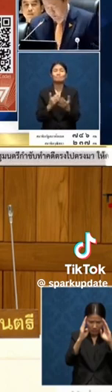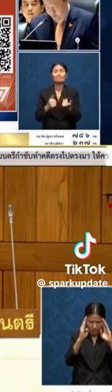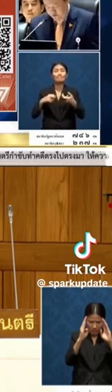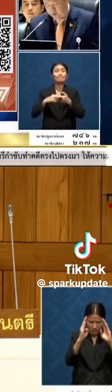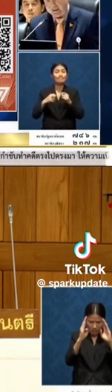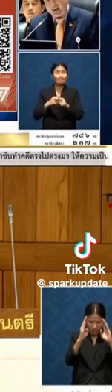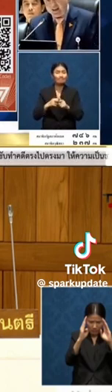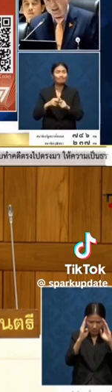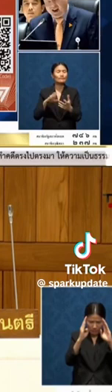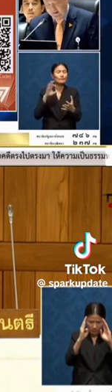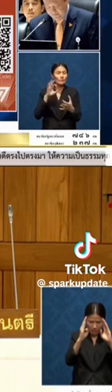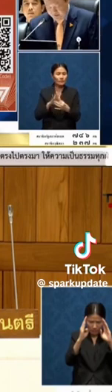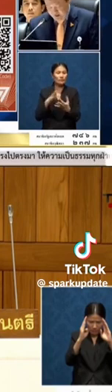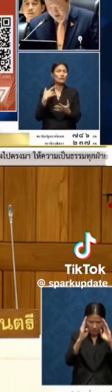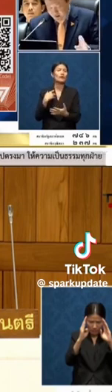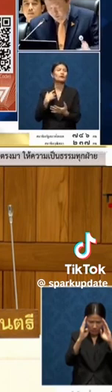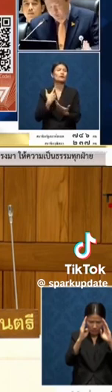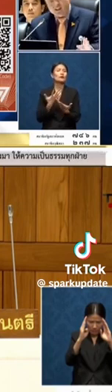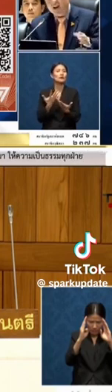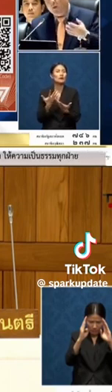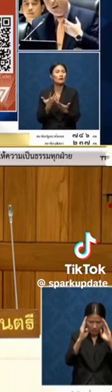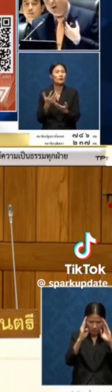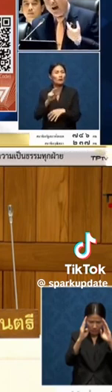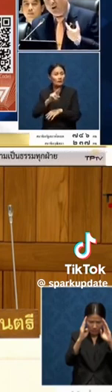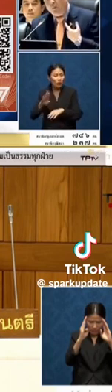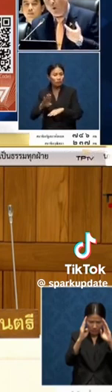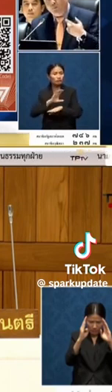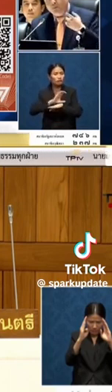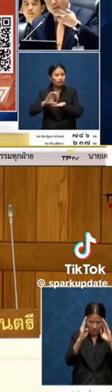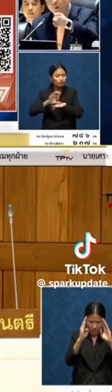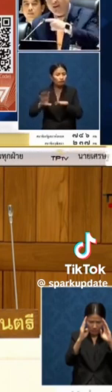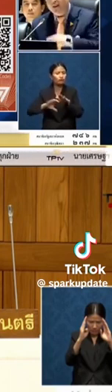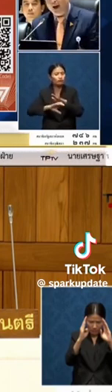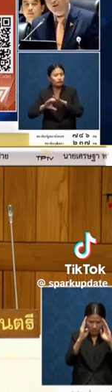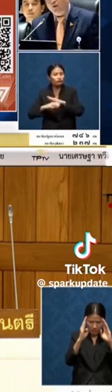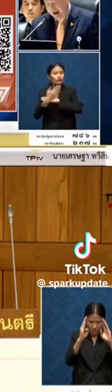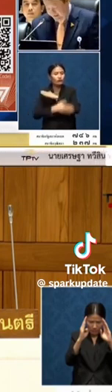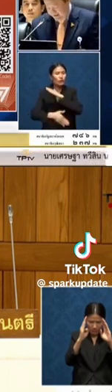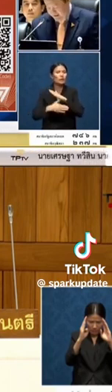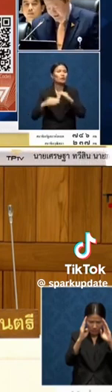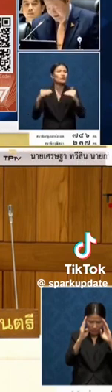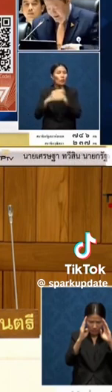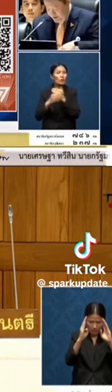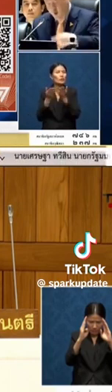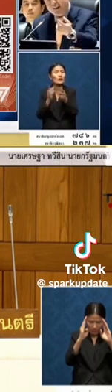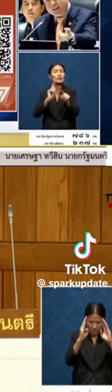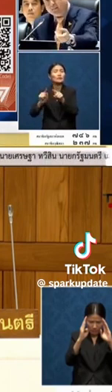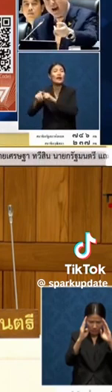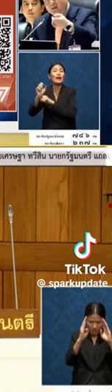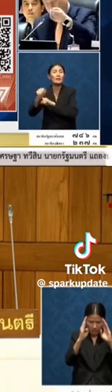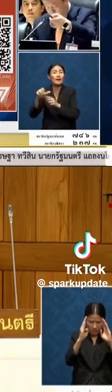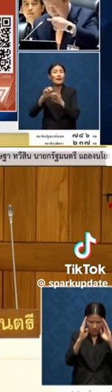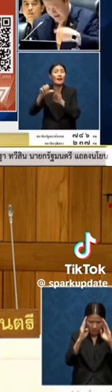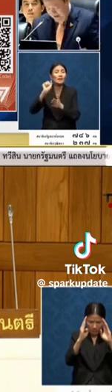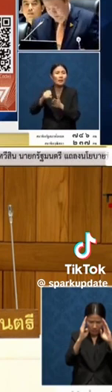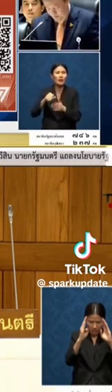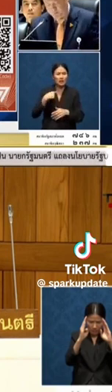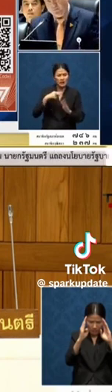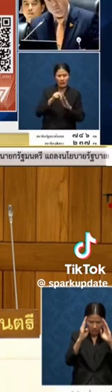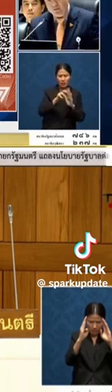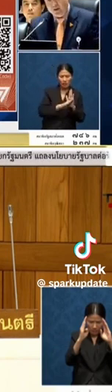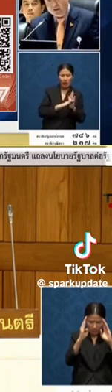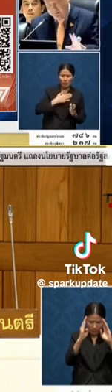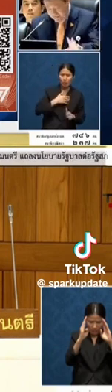ระบบขนส่งสาธารณะผมเชื่อว่านโยบายของผมดีกว่านโยบายของท่านท่านก็คงคิดกับกันว่าของท่านดีกว่า